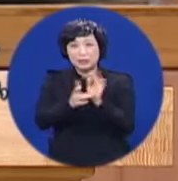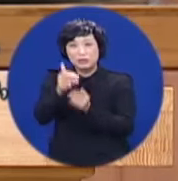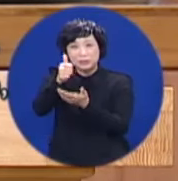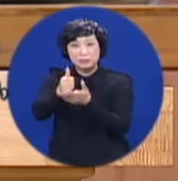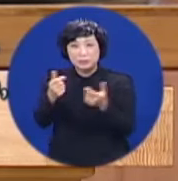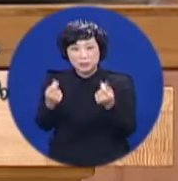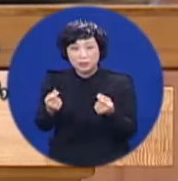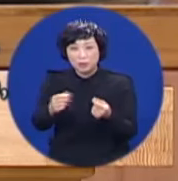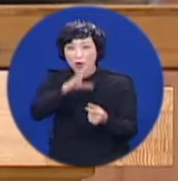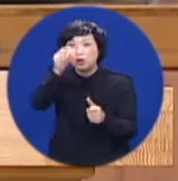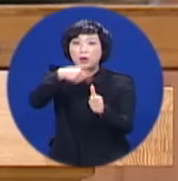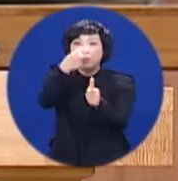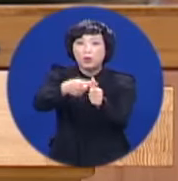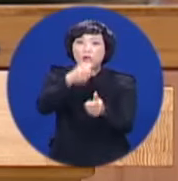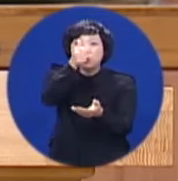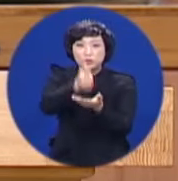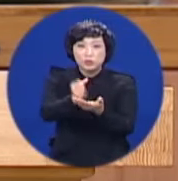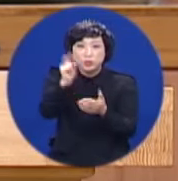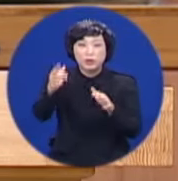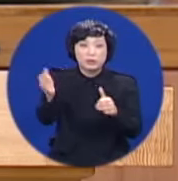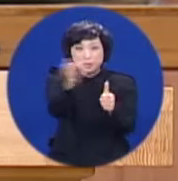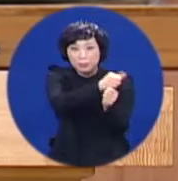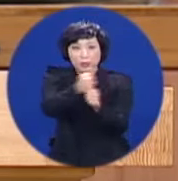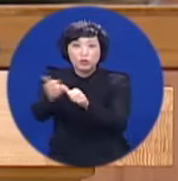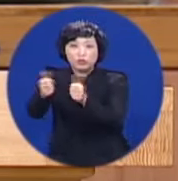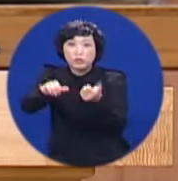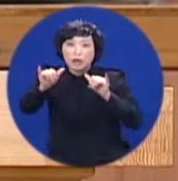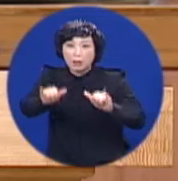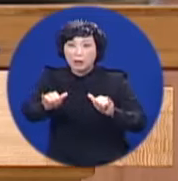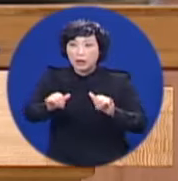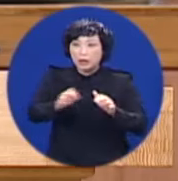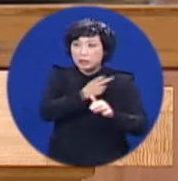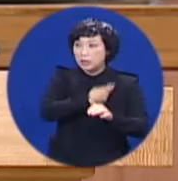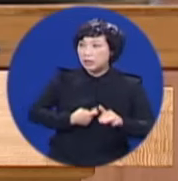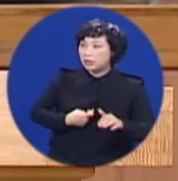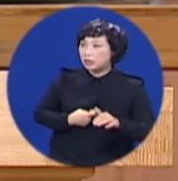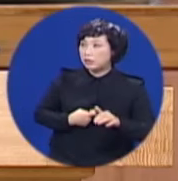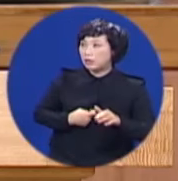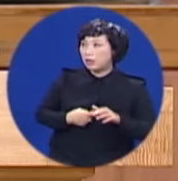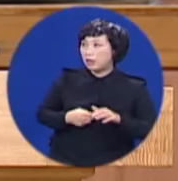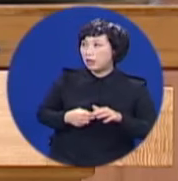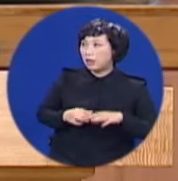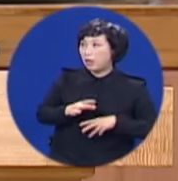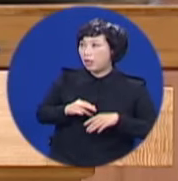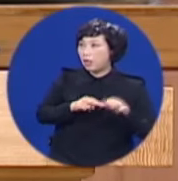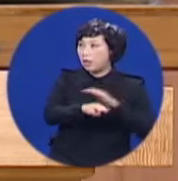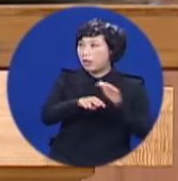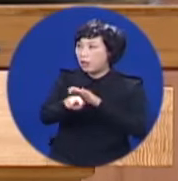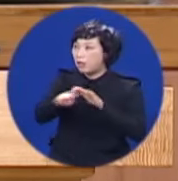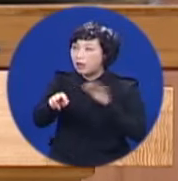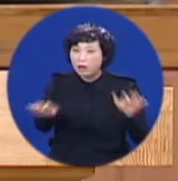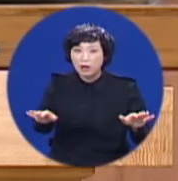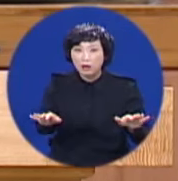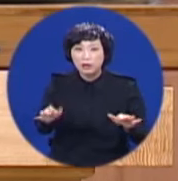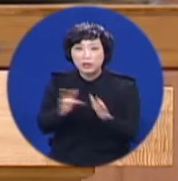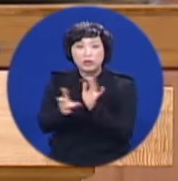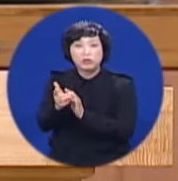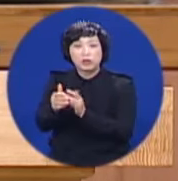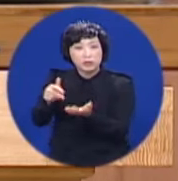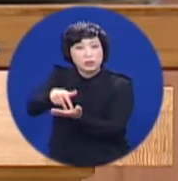예수님처럼 신성 모독죄로 죽을까 봐 도망가고 주님이 승천하실 때